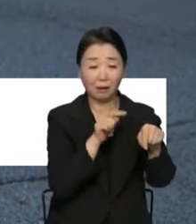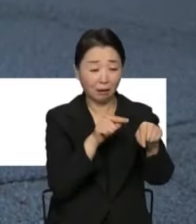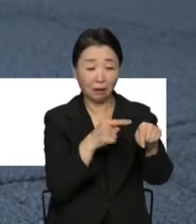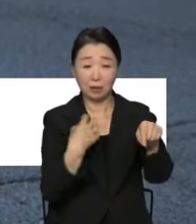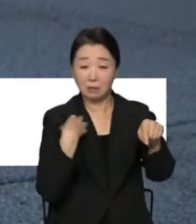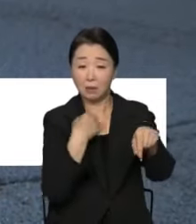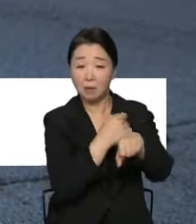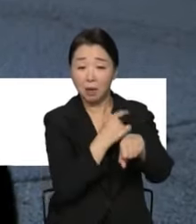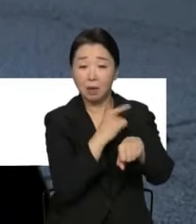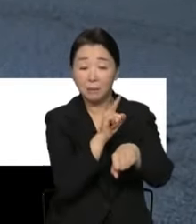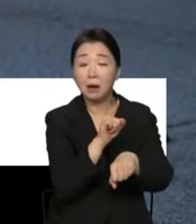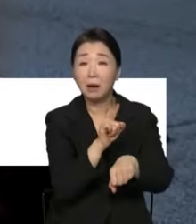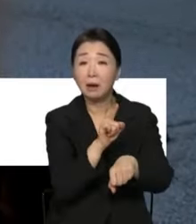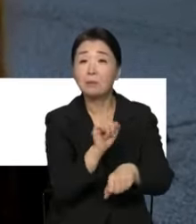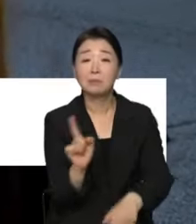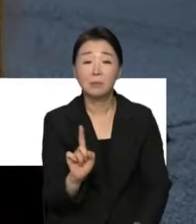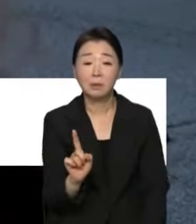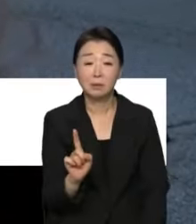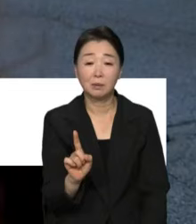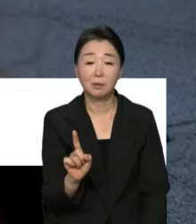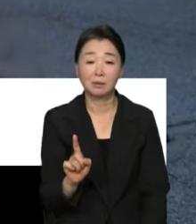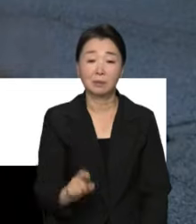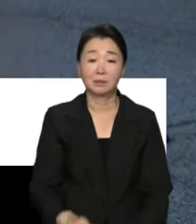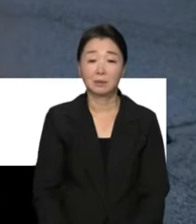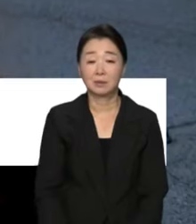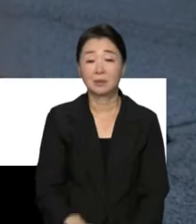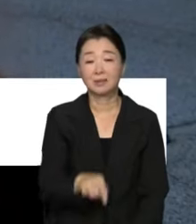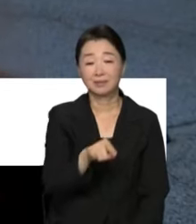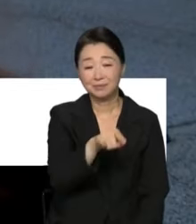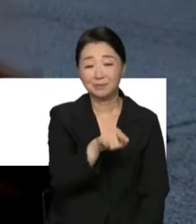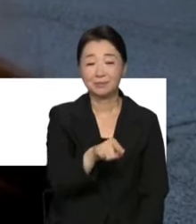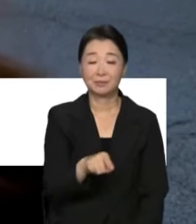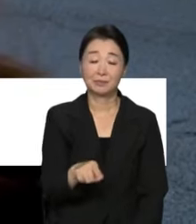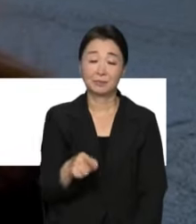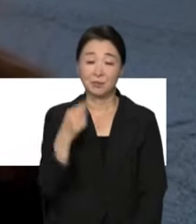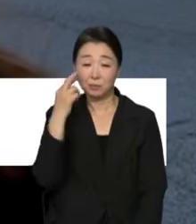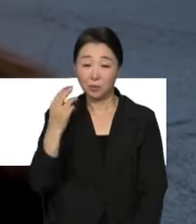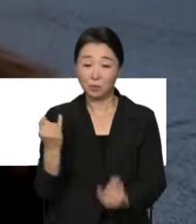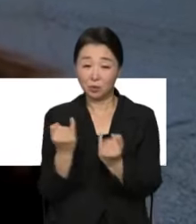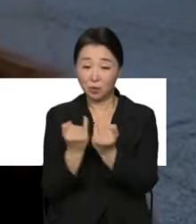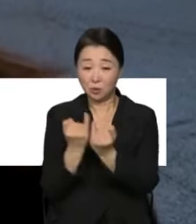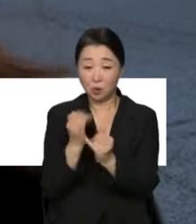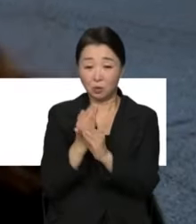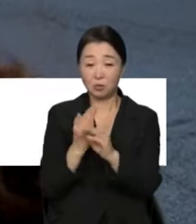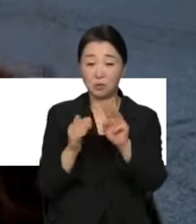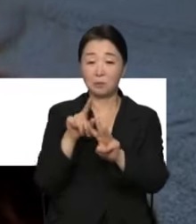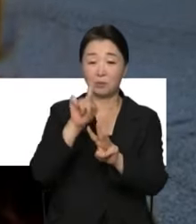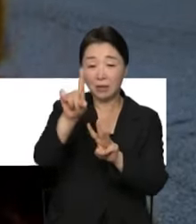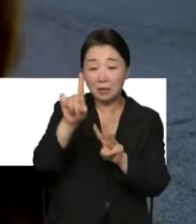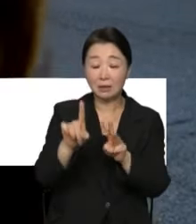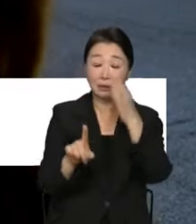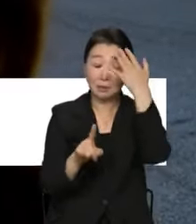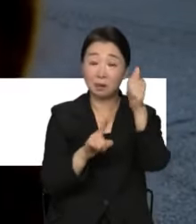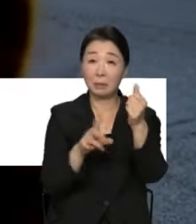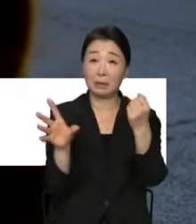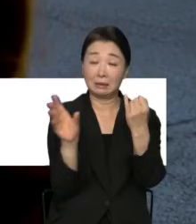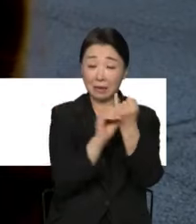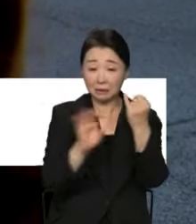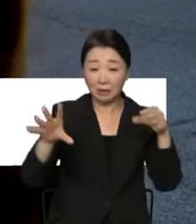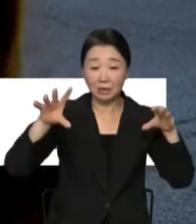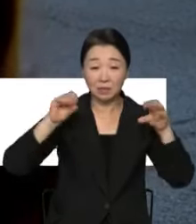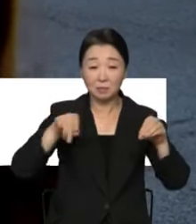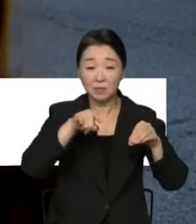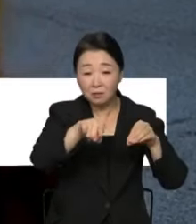taking responsibility, well, then yeah, he should take responsibility for the fact that one in three women in America lives in a